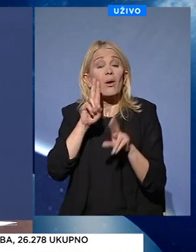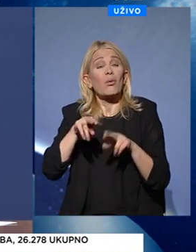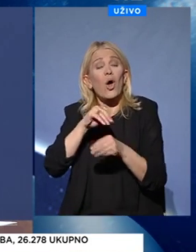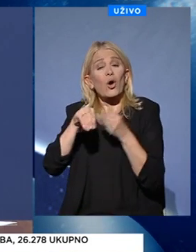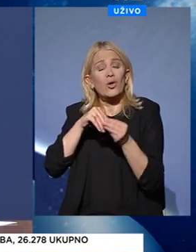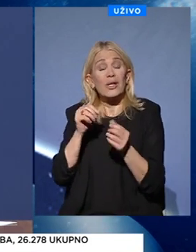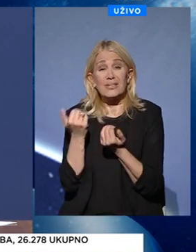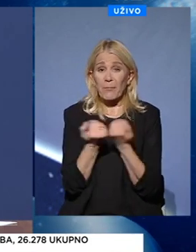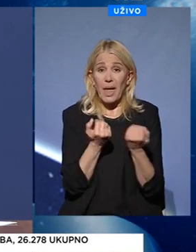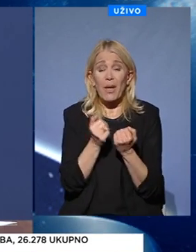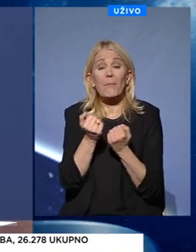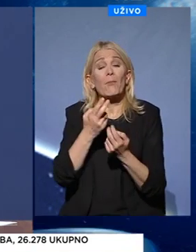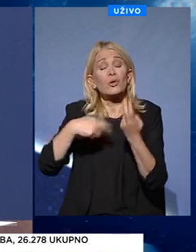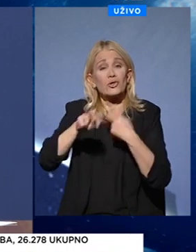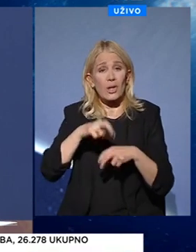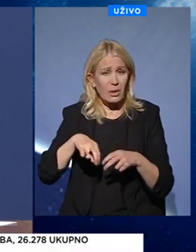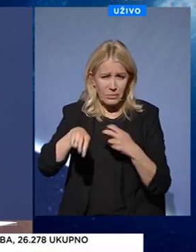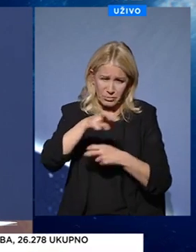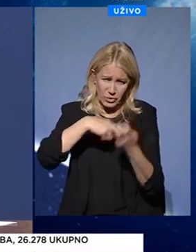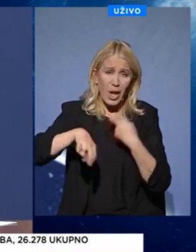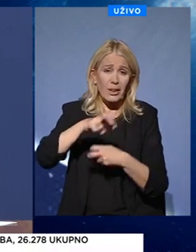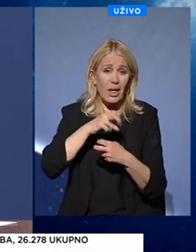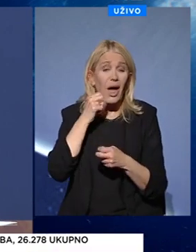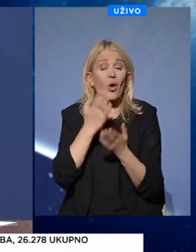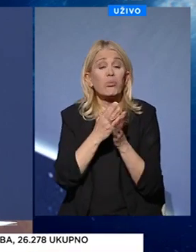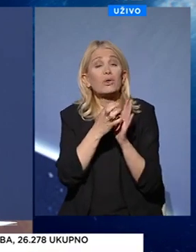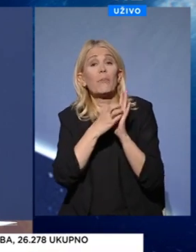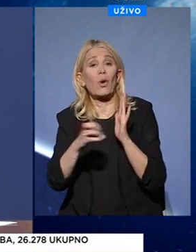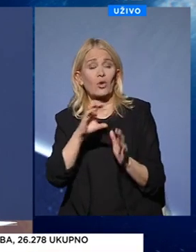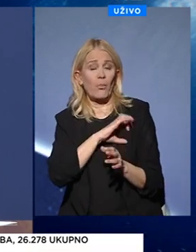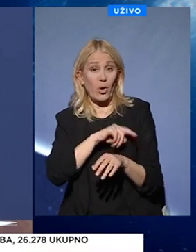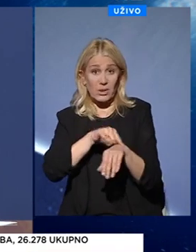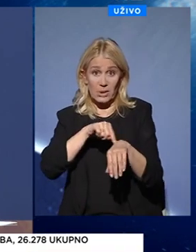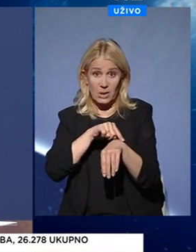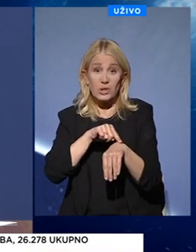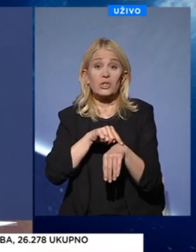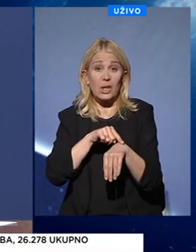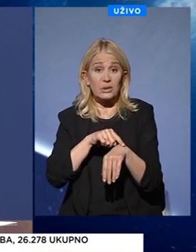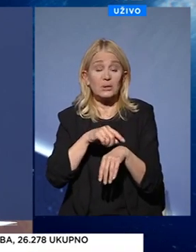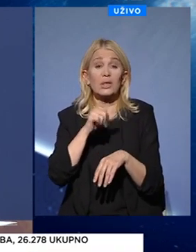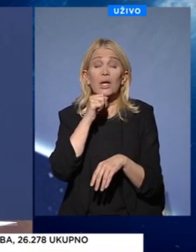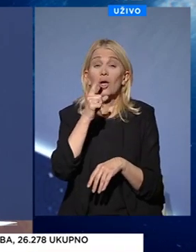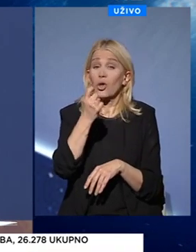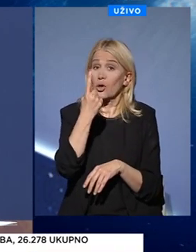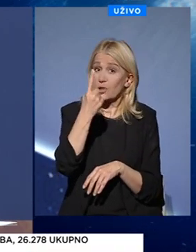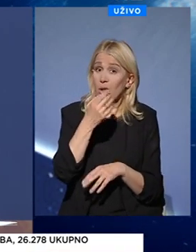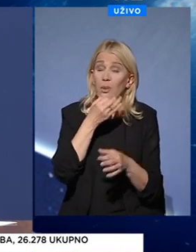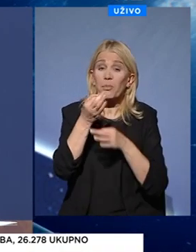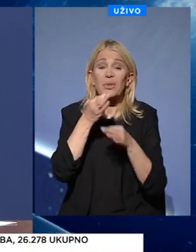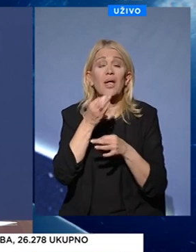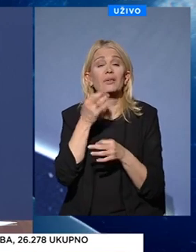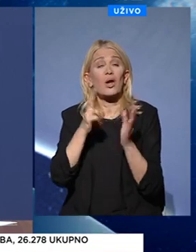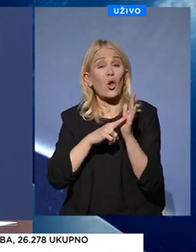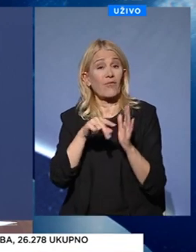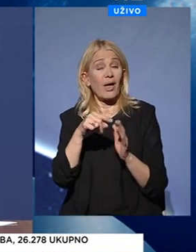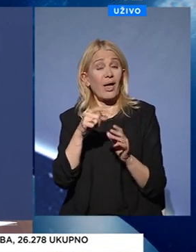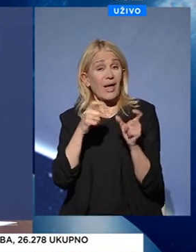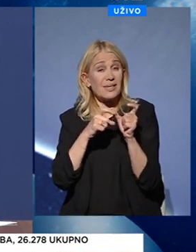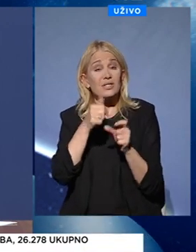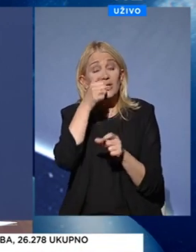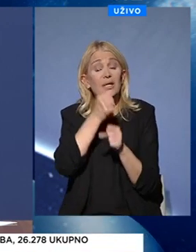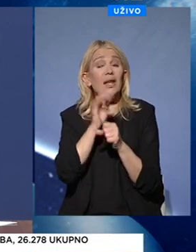sa bebama mogu da izađu u šetnju ako bude produžen policijski čas? I još jedno pitanje portala Nova S. Šta da